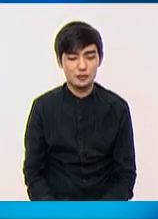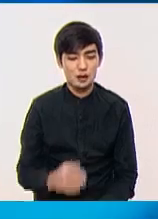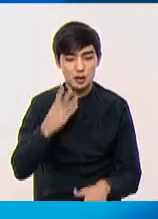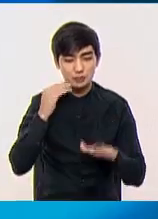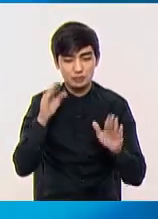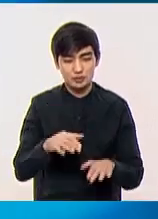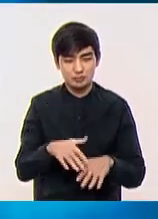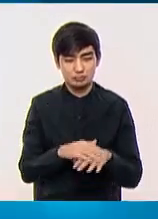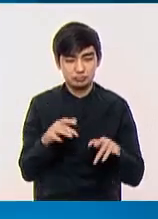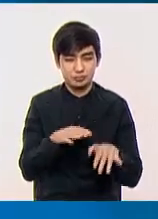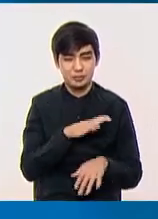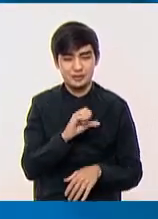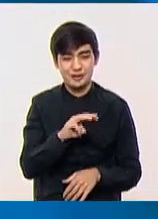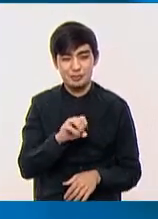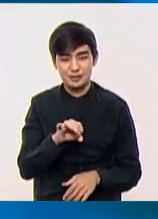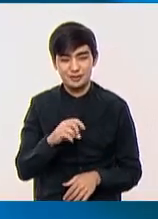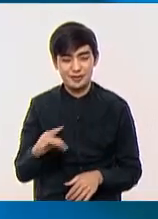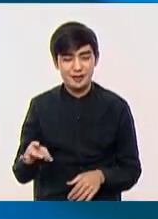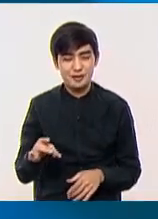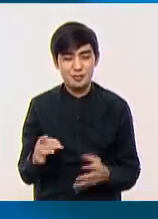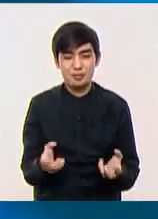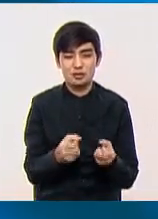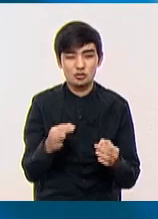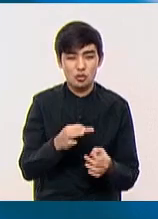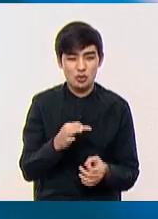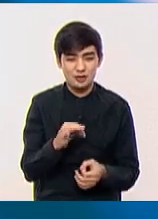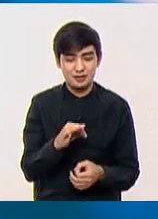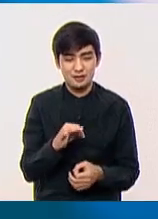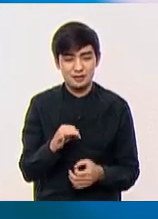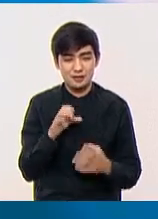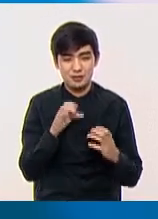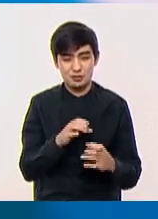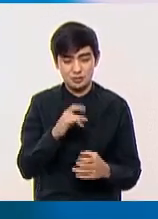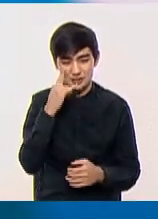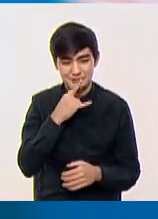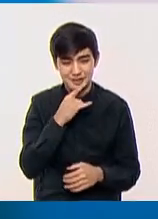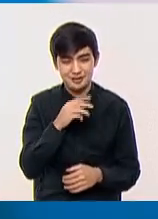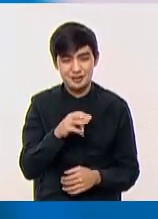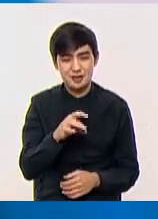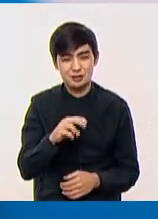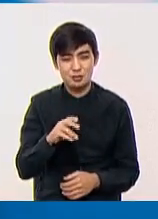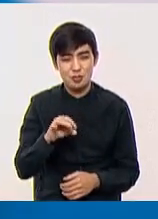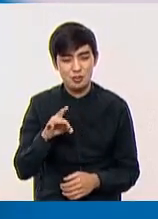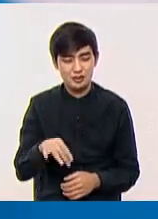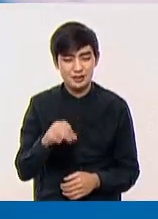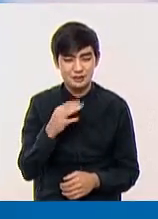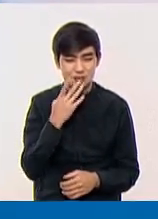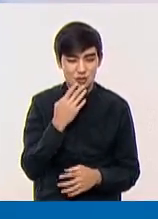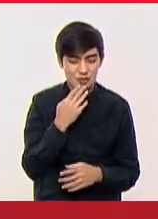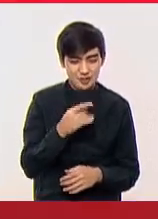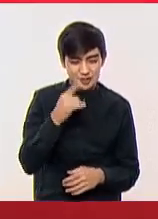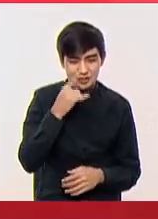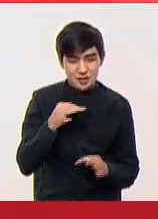В Алматы собрались на семинар «Поддержка декарбонизации транспорта в Казахстане». Отечественные и зарубежные специалисты в